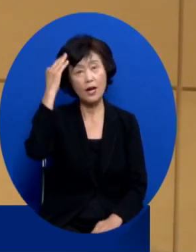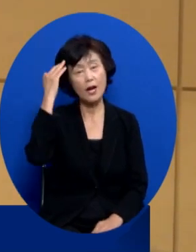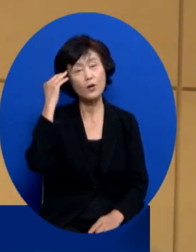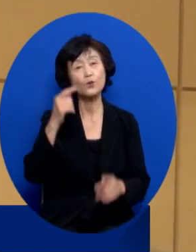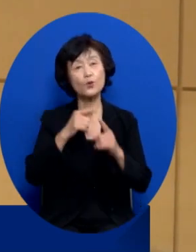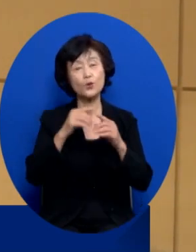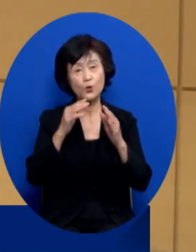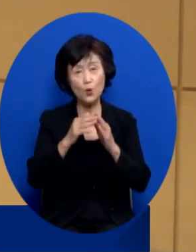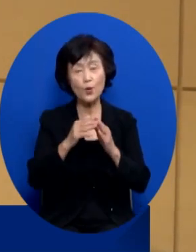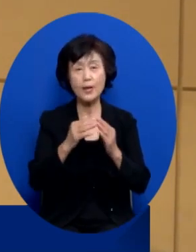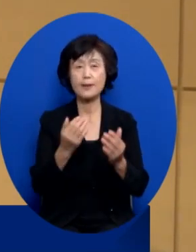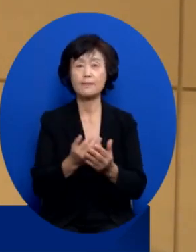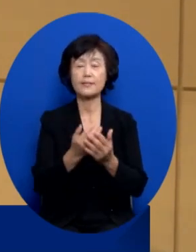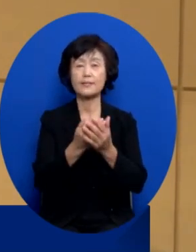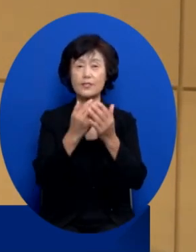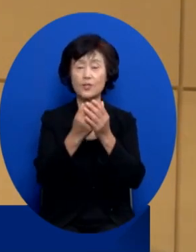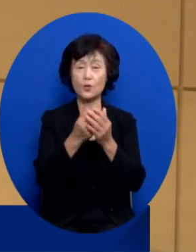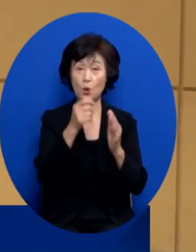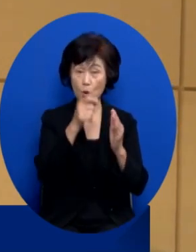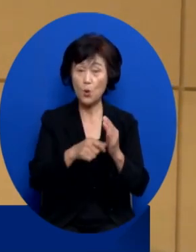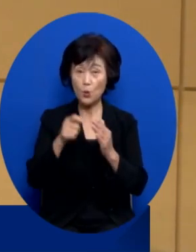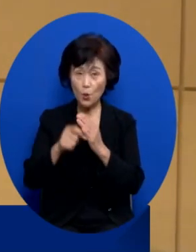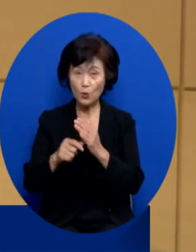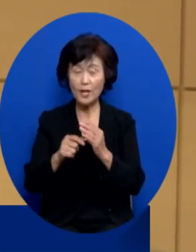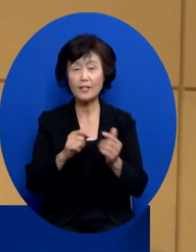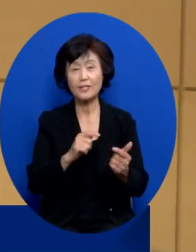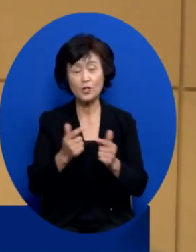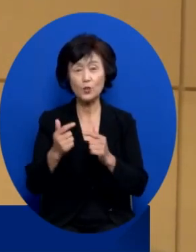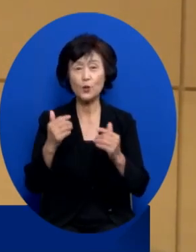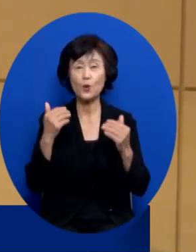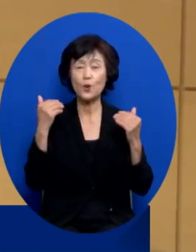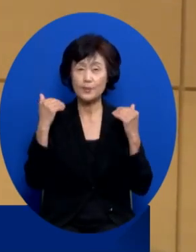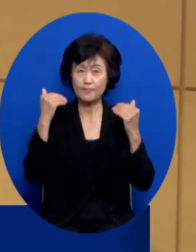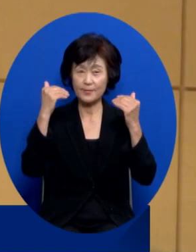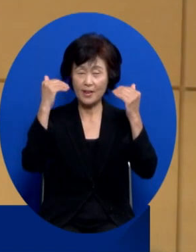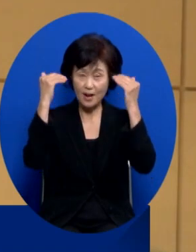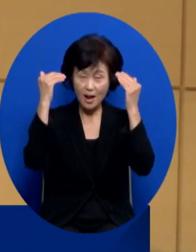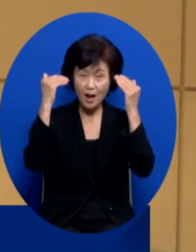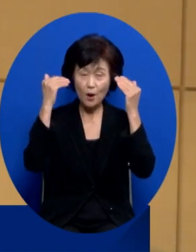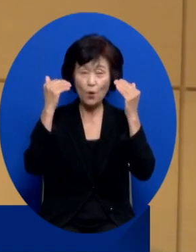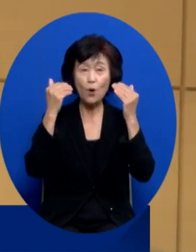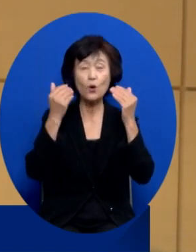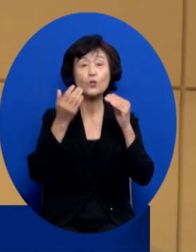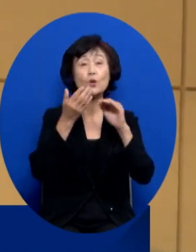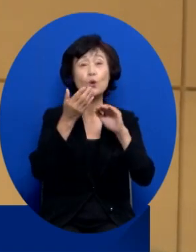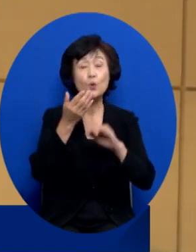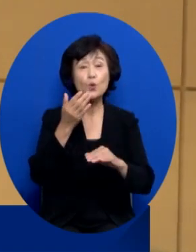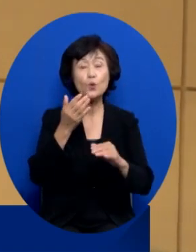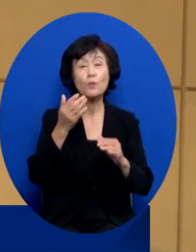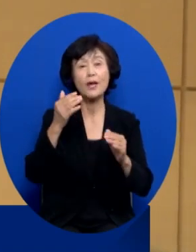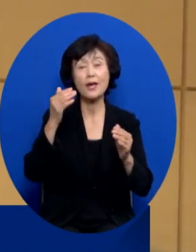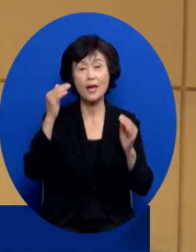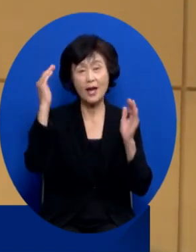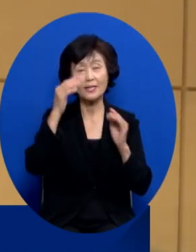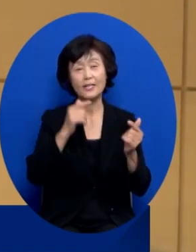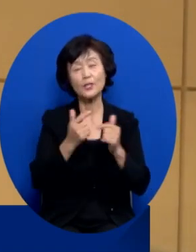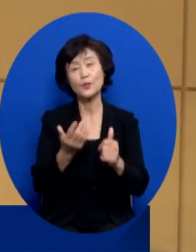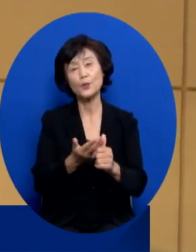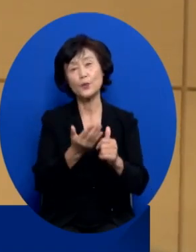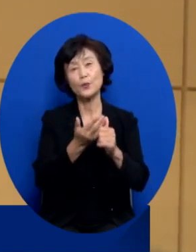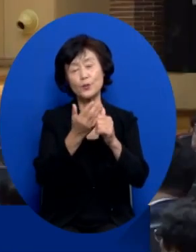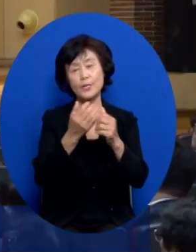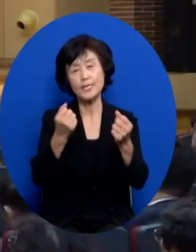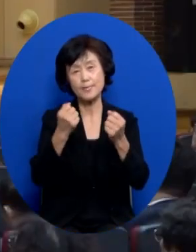교회를 발전시키고 또 교단도 성장하고 또 후진도 양성하는 그 일에 크게 시너지의 효과가 생길 것으로